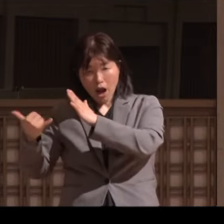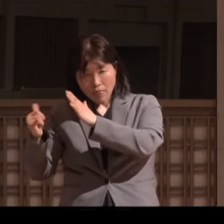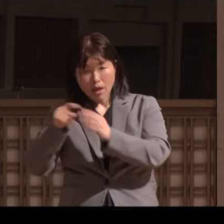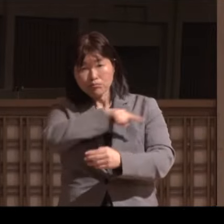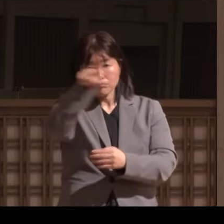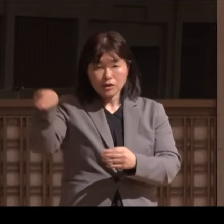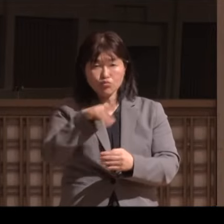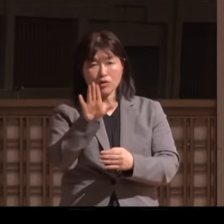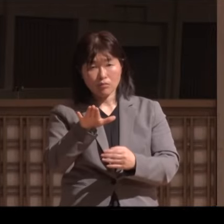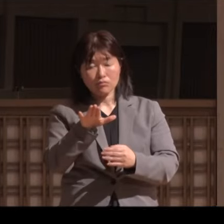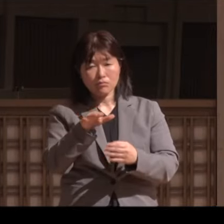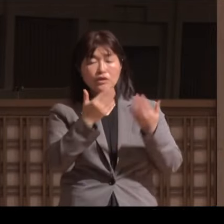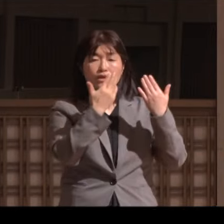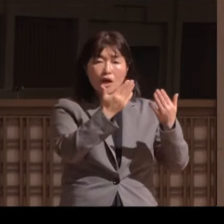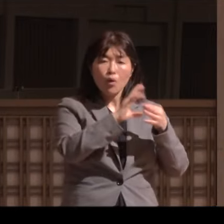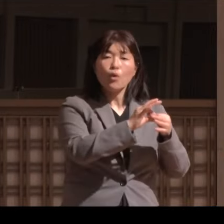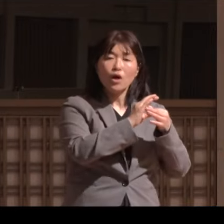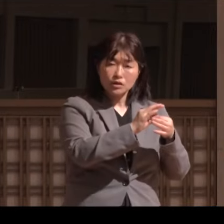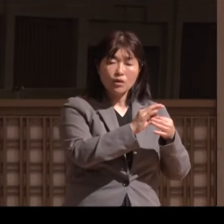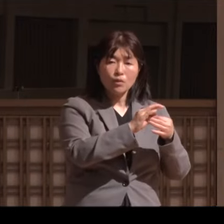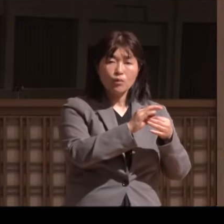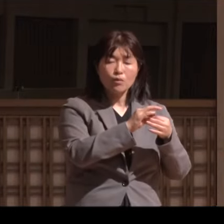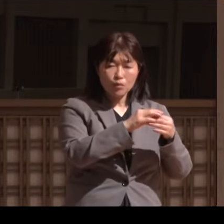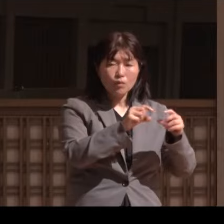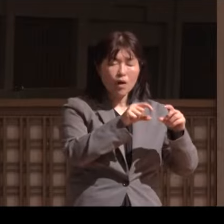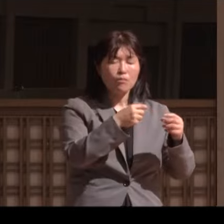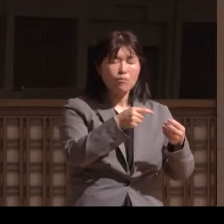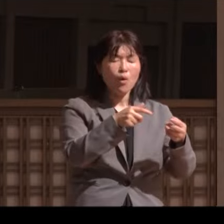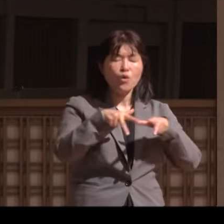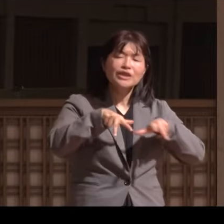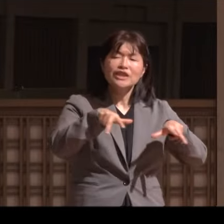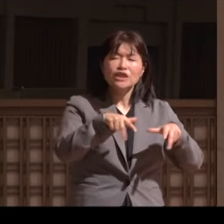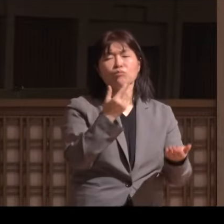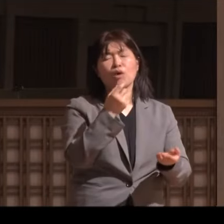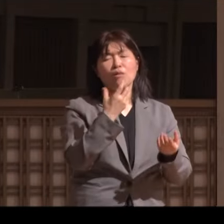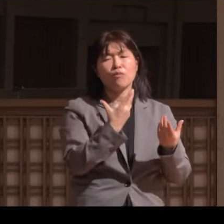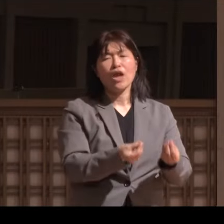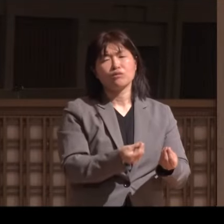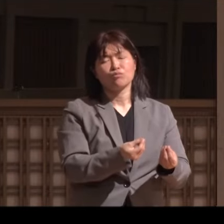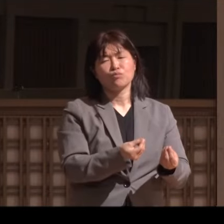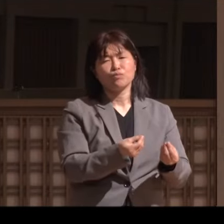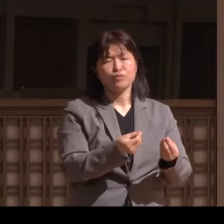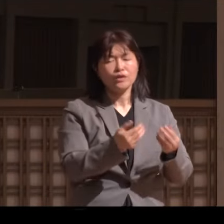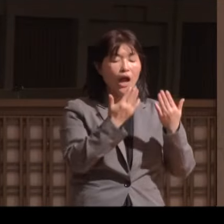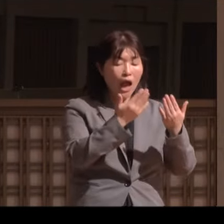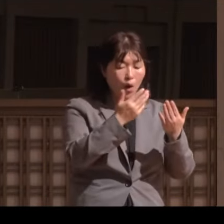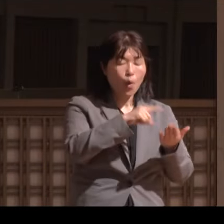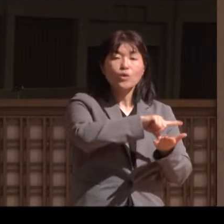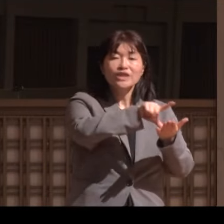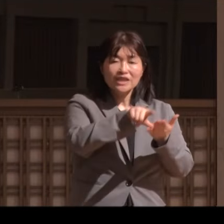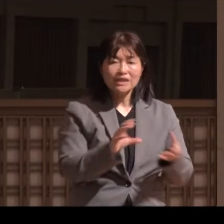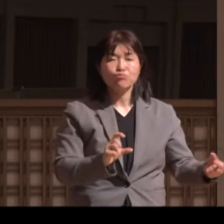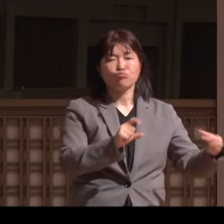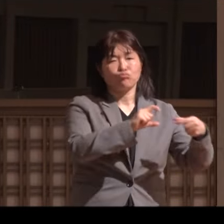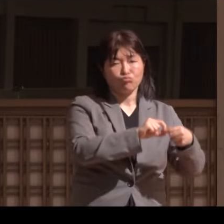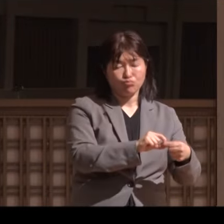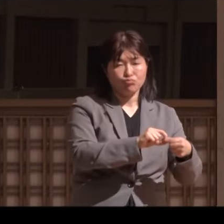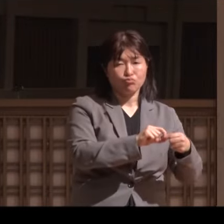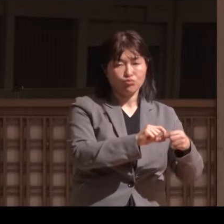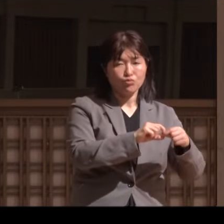いうのはあるんですけどこに関してはもう方程式ができておりますそれは学校は地域と結びつくという